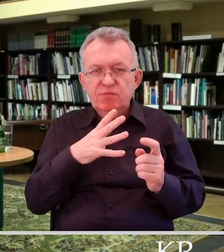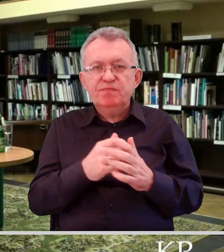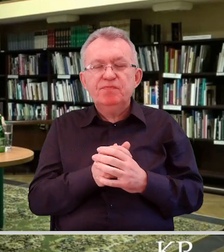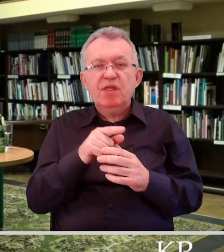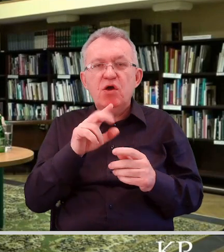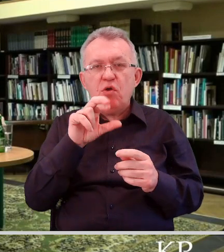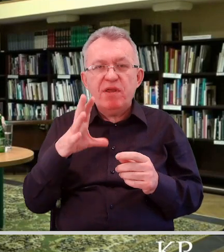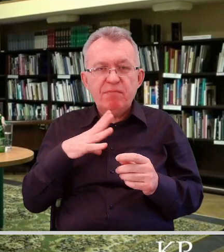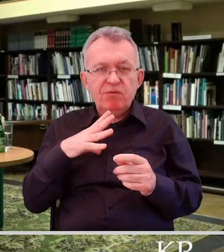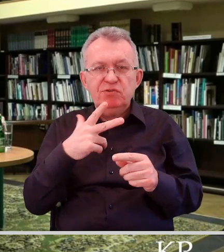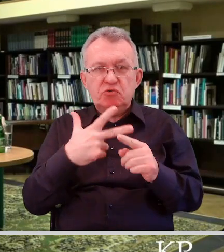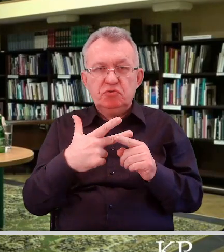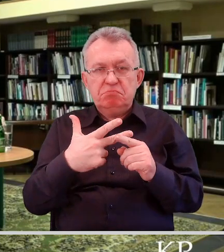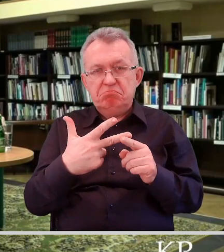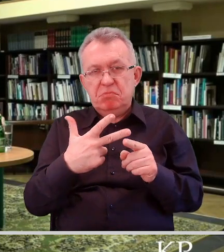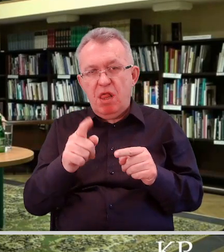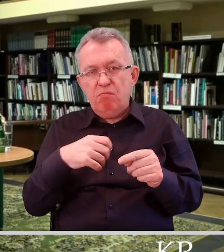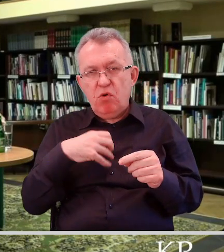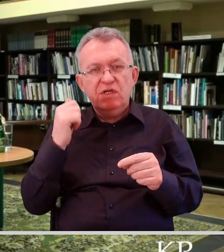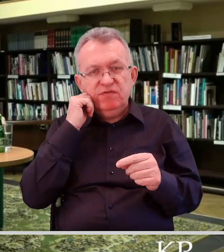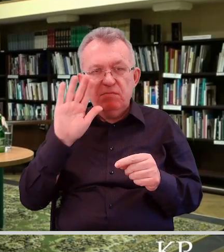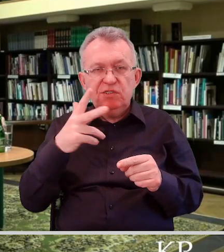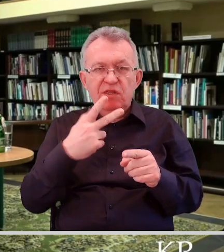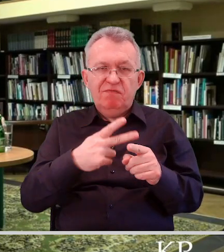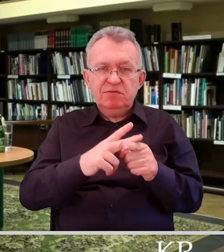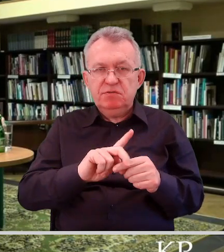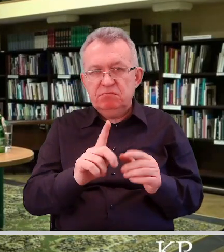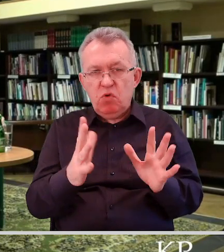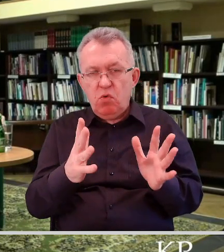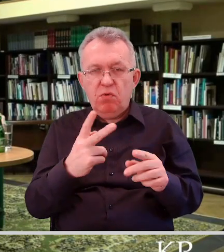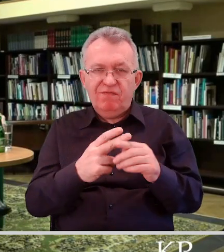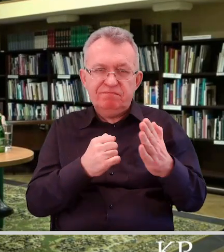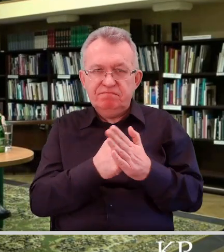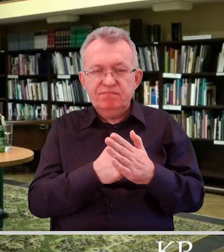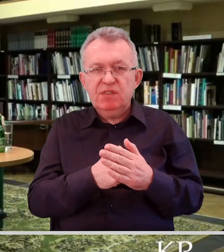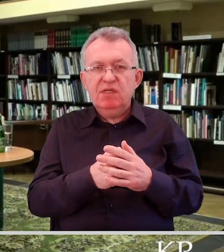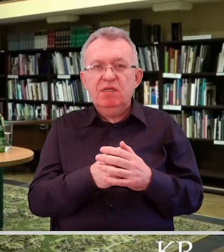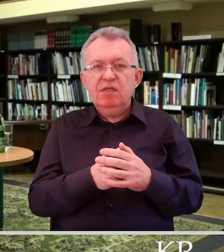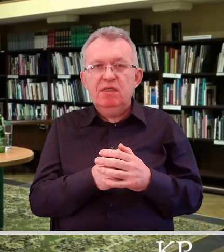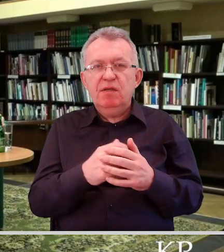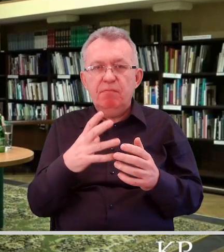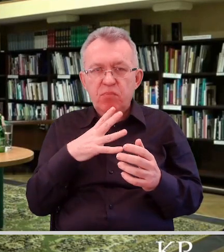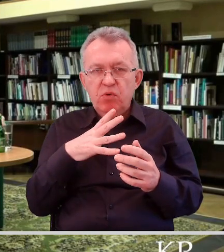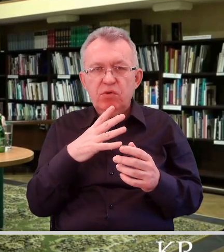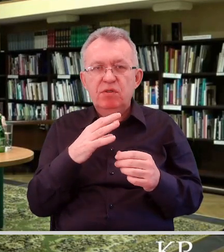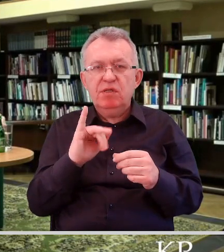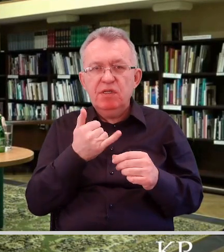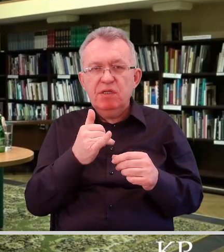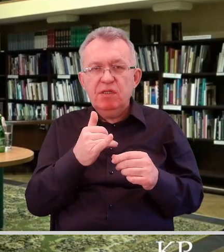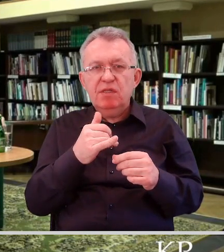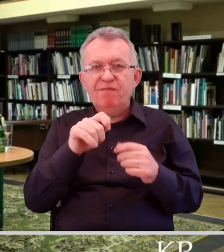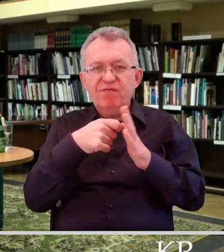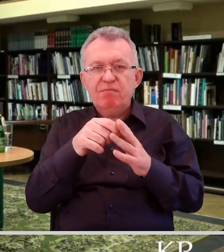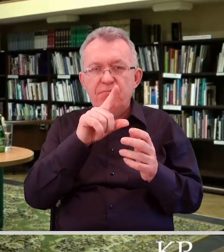Ten Romer miał chyba 30 parę lat, ona miała 20 maksymalnie. No i oczywiście byłaby to fabuła, tak jak z Pretty